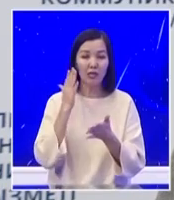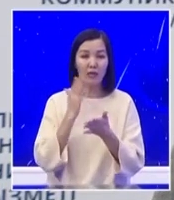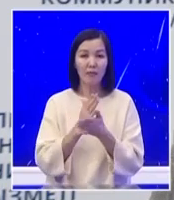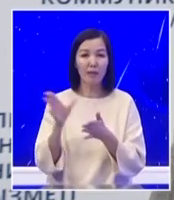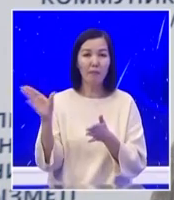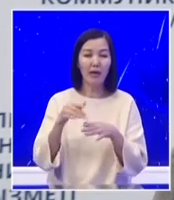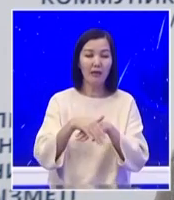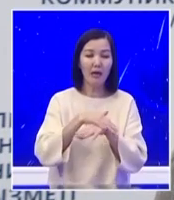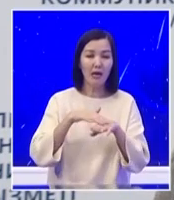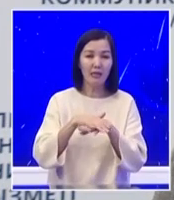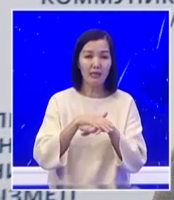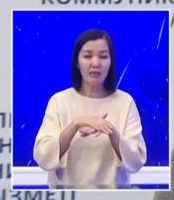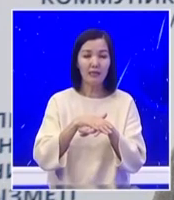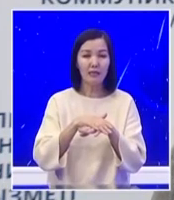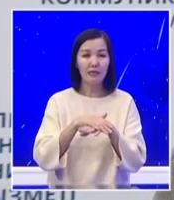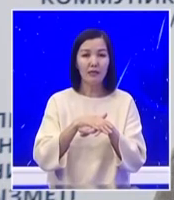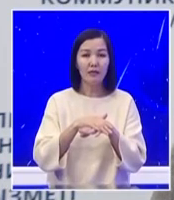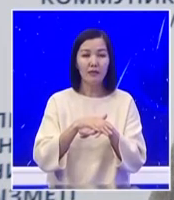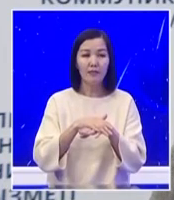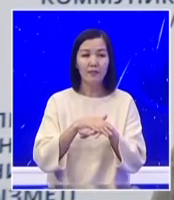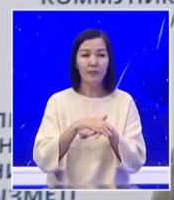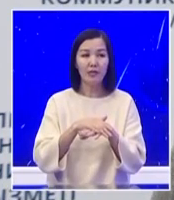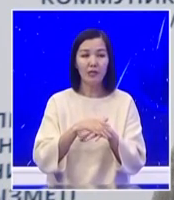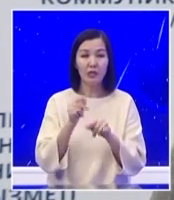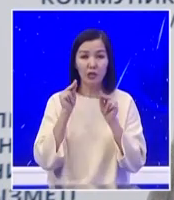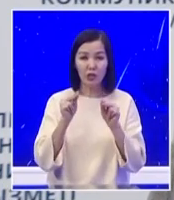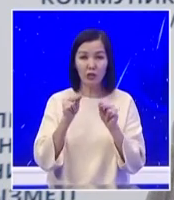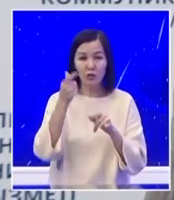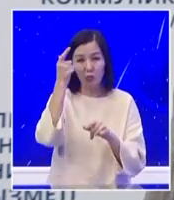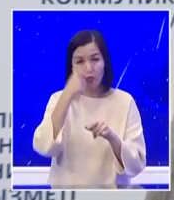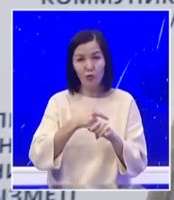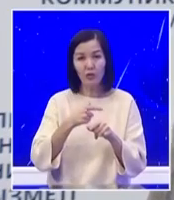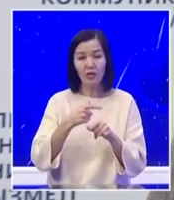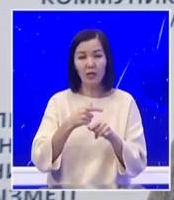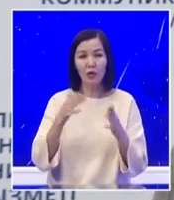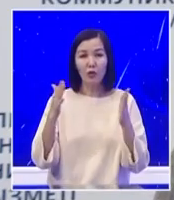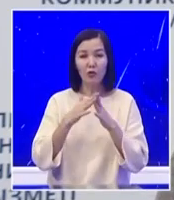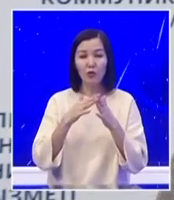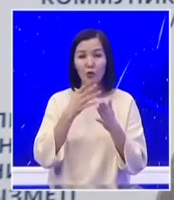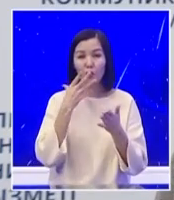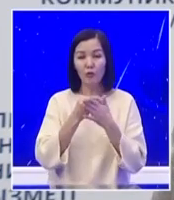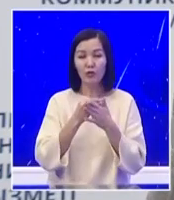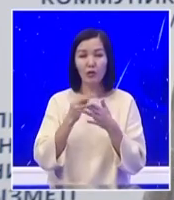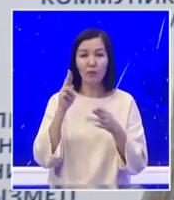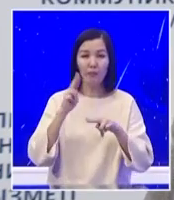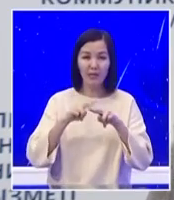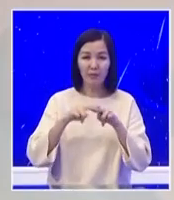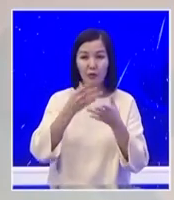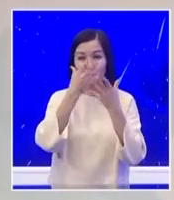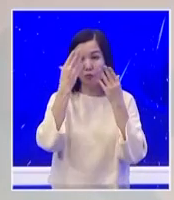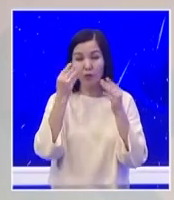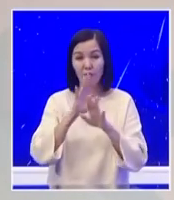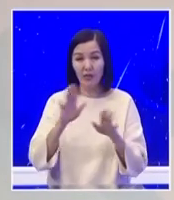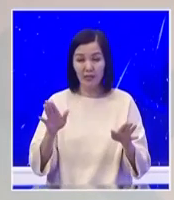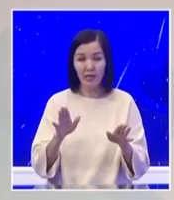бүкіл халықтың жаңағындай рас өзі екенін анықтап бере алады. Кез келген уақытта үйде жеке куәлігін ұмытып кеткен жағдайда, немесе өзімен алып